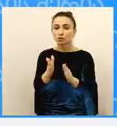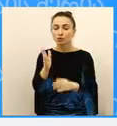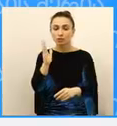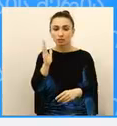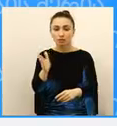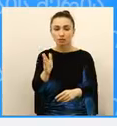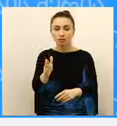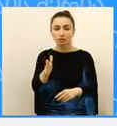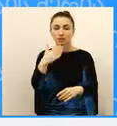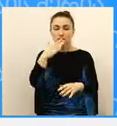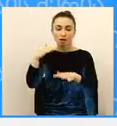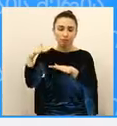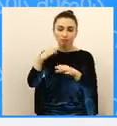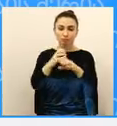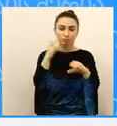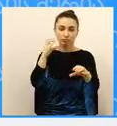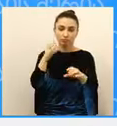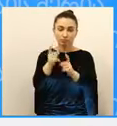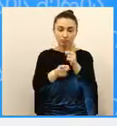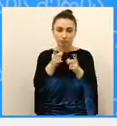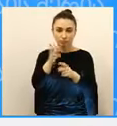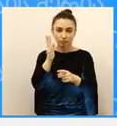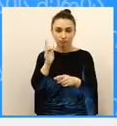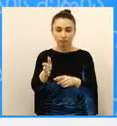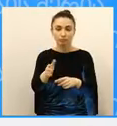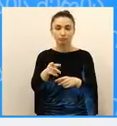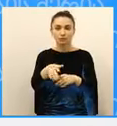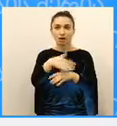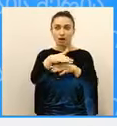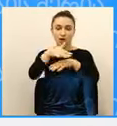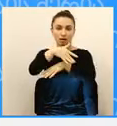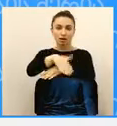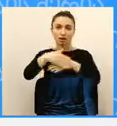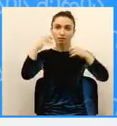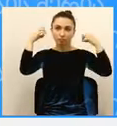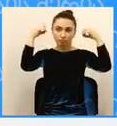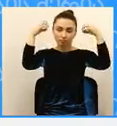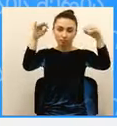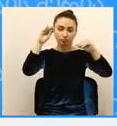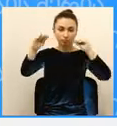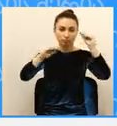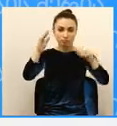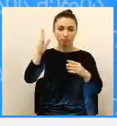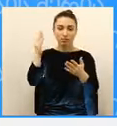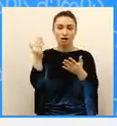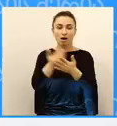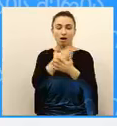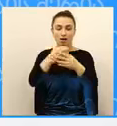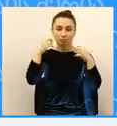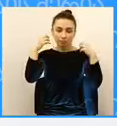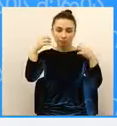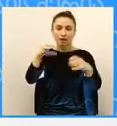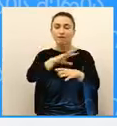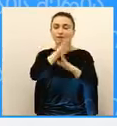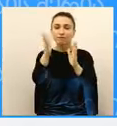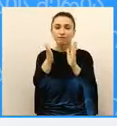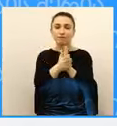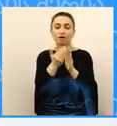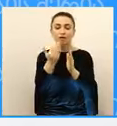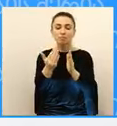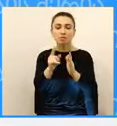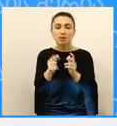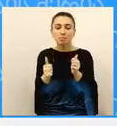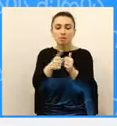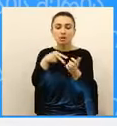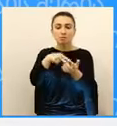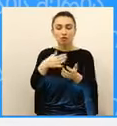მოწესრიგდება სანიაღვრე სისტემები, ზოგადად ქსელები, გარეგანათების სისტემა, დამონტაჟდება ახალი ლედსანათები. ანუ ყველა მისის ჩვენი